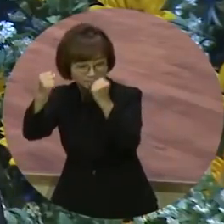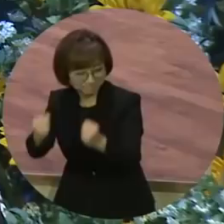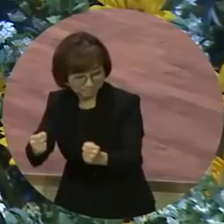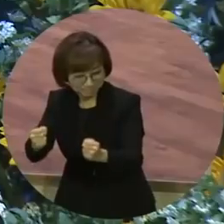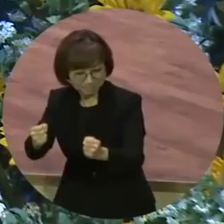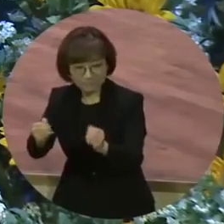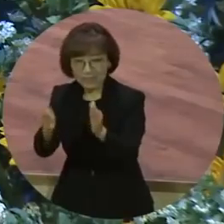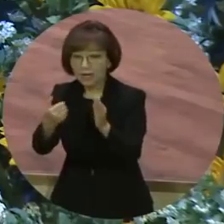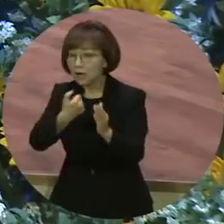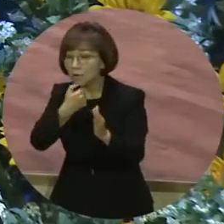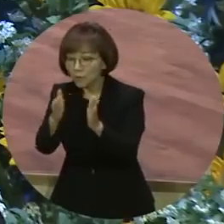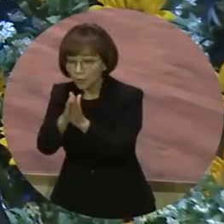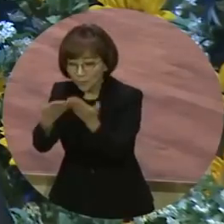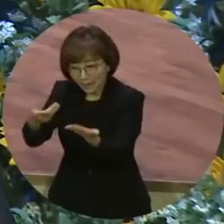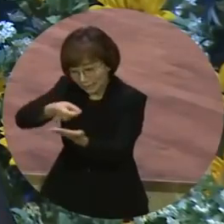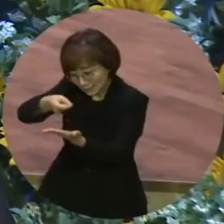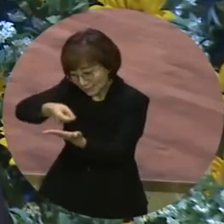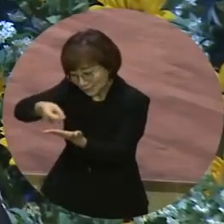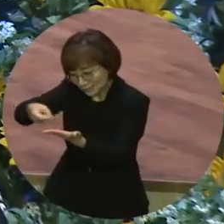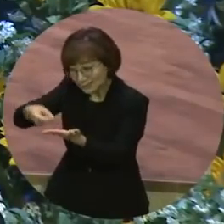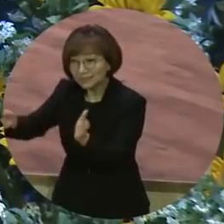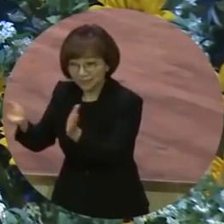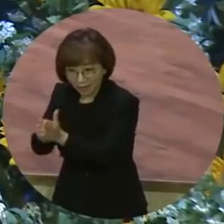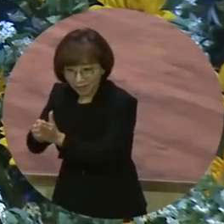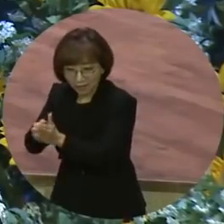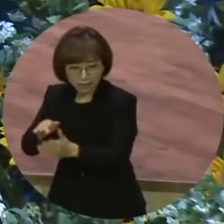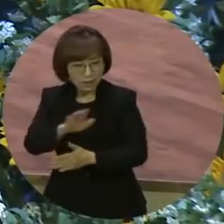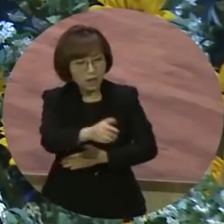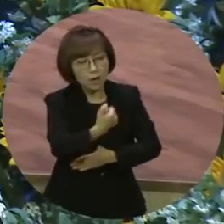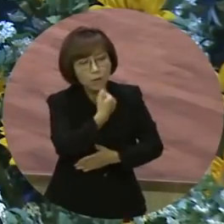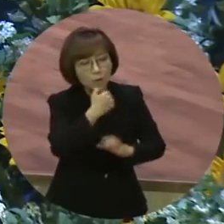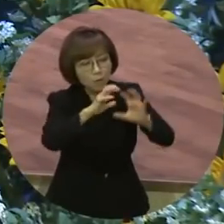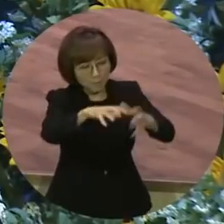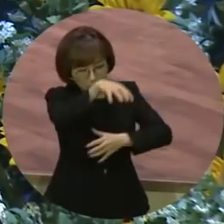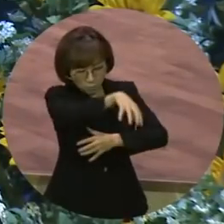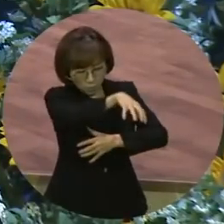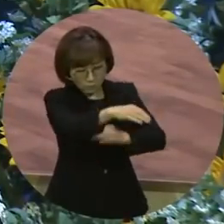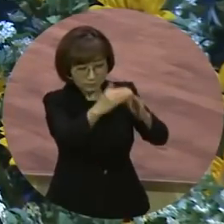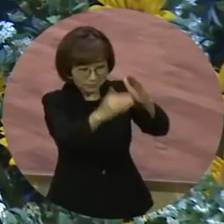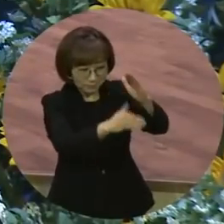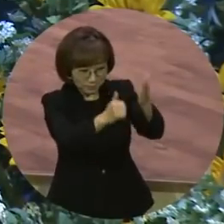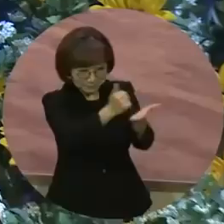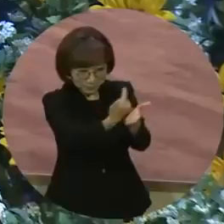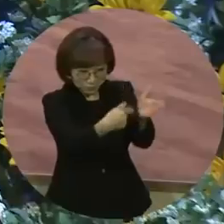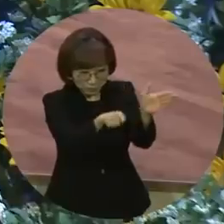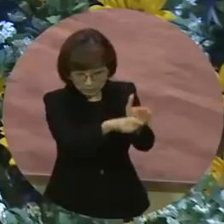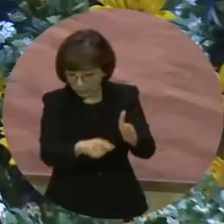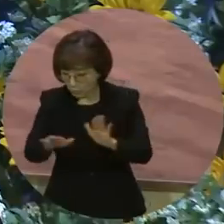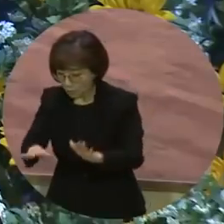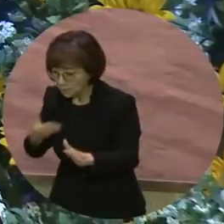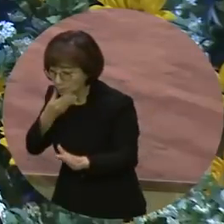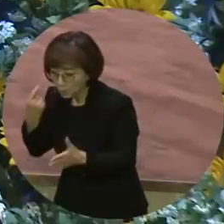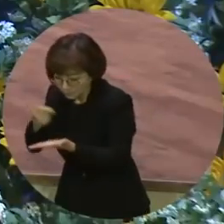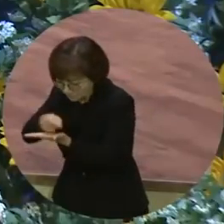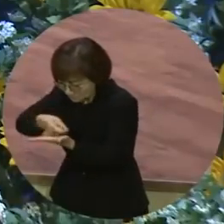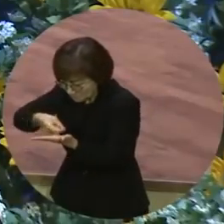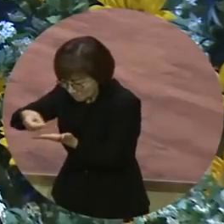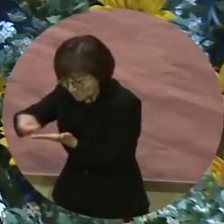로마서를 썼습니다. 로마에 있는 성도들을 향해서 이 복음을 쓰게 되었습니다.